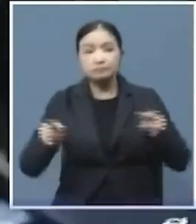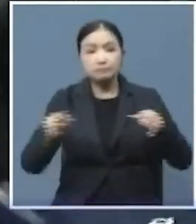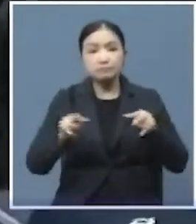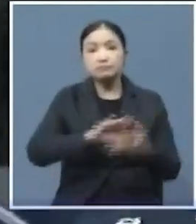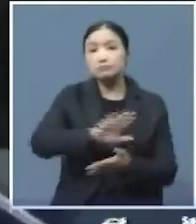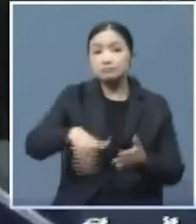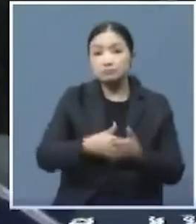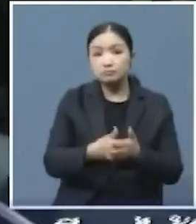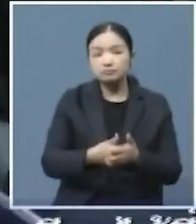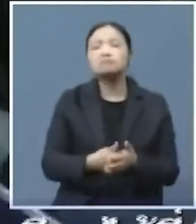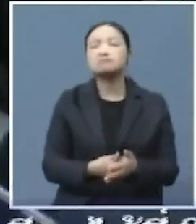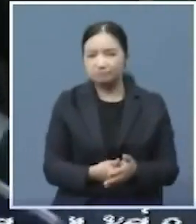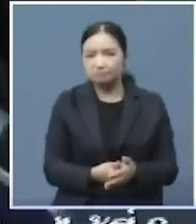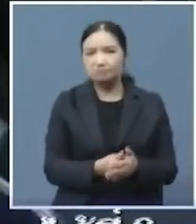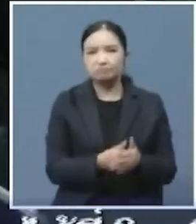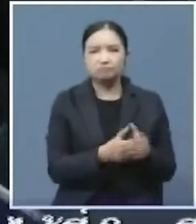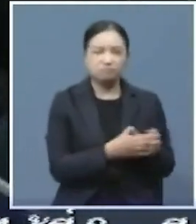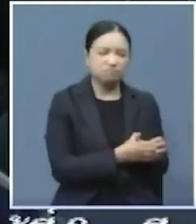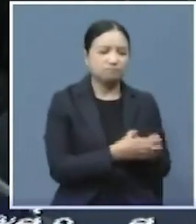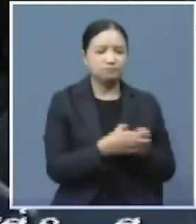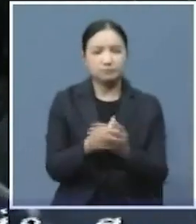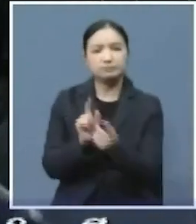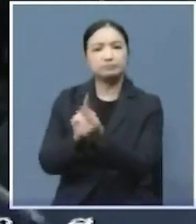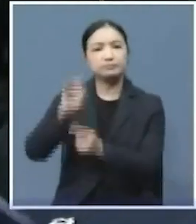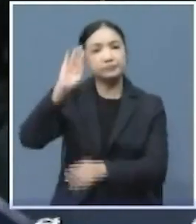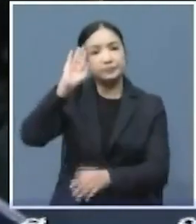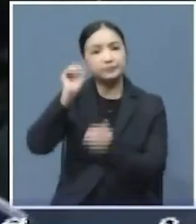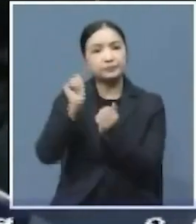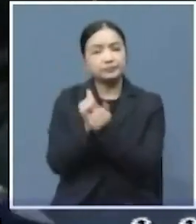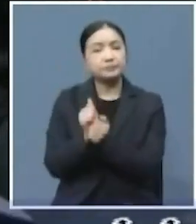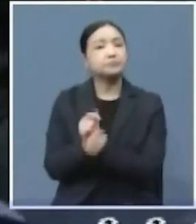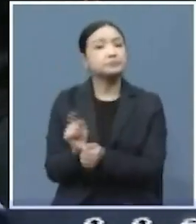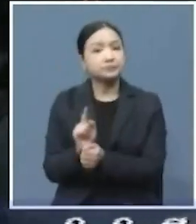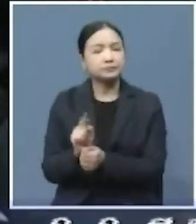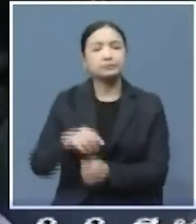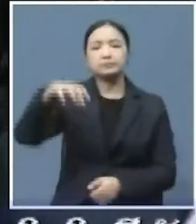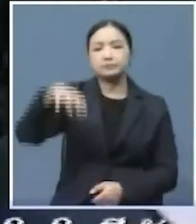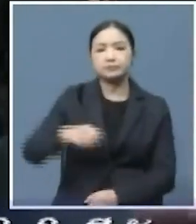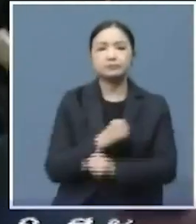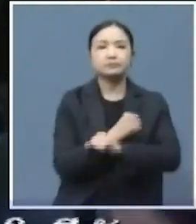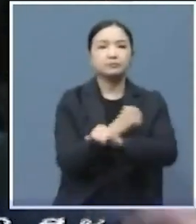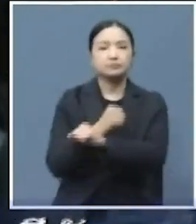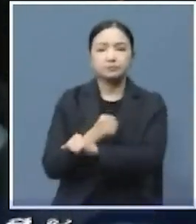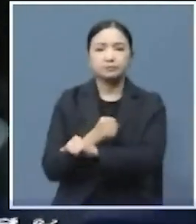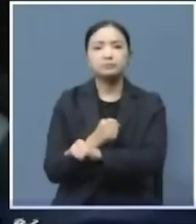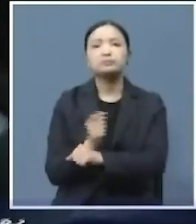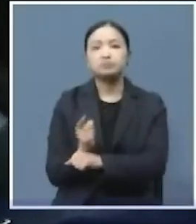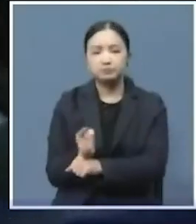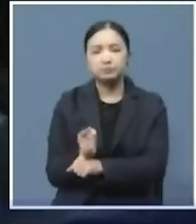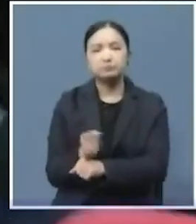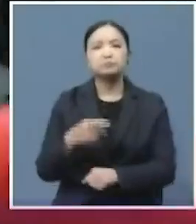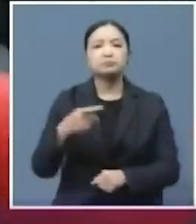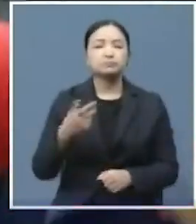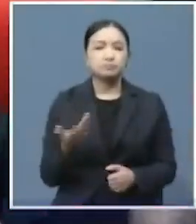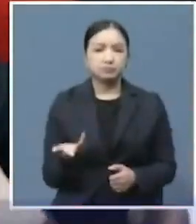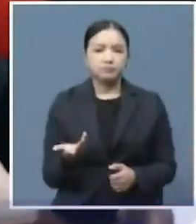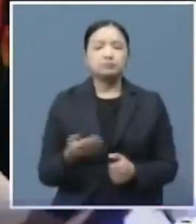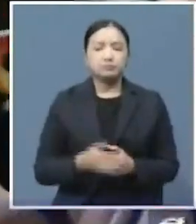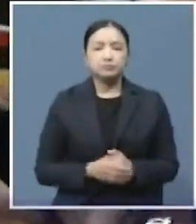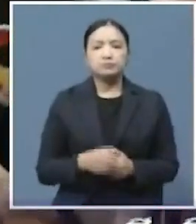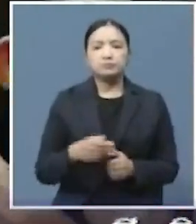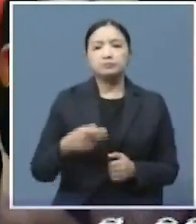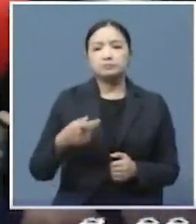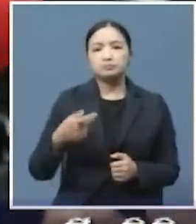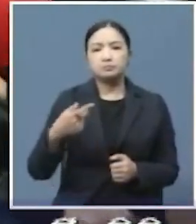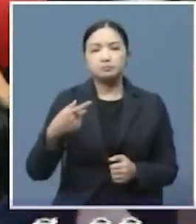พยานทั้งหมดไปให้ปากคำกับพนักงานสอบสวนของกองบังคับการป้องกันปราบปรามการทุจริตและประพฤติมิชอบต่อด้วยนะ